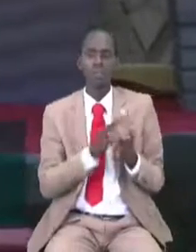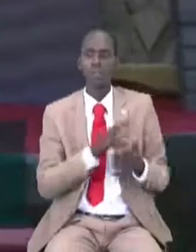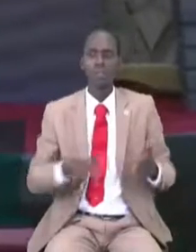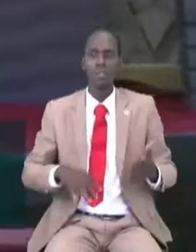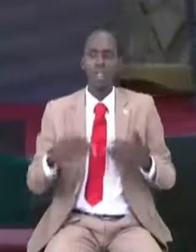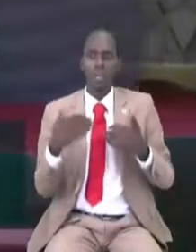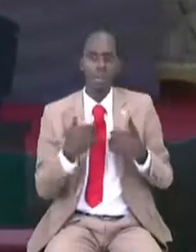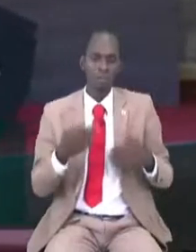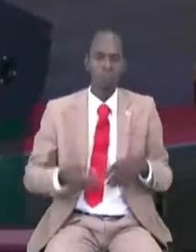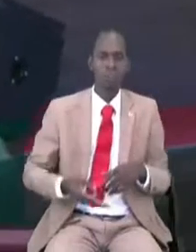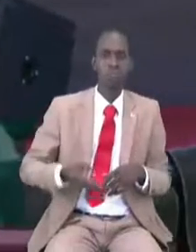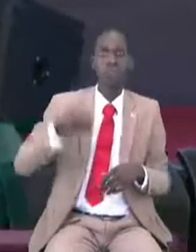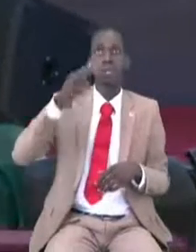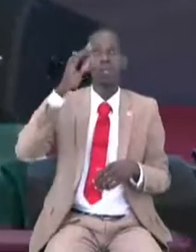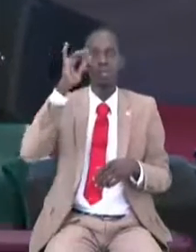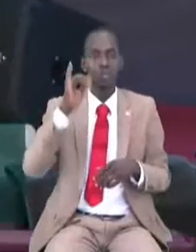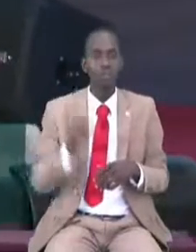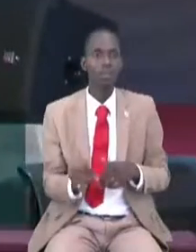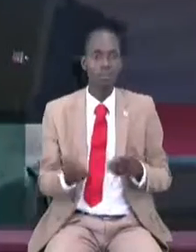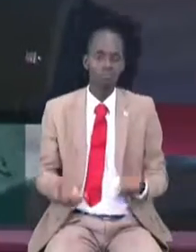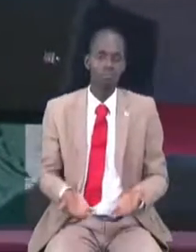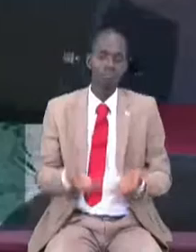souverainement élevé et lui a donné le nom qui est